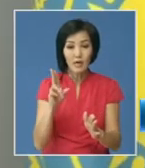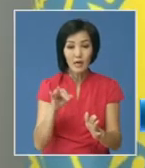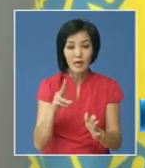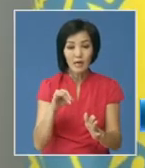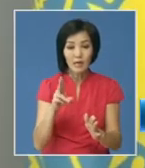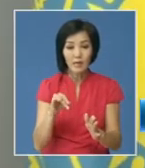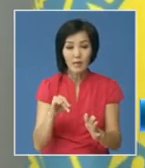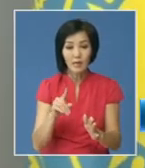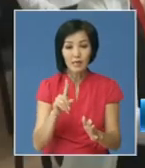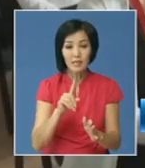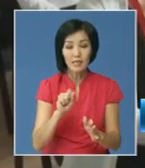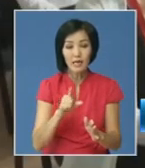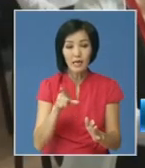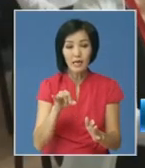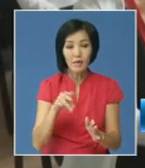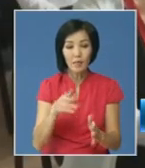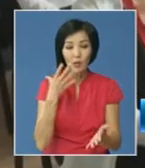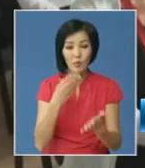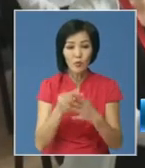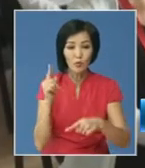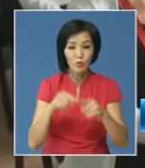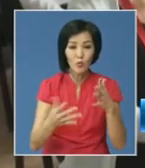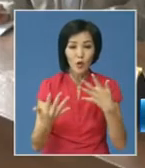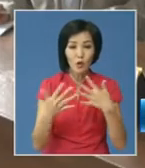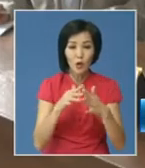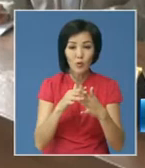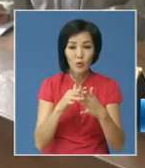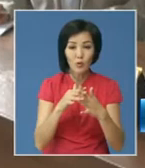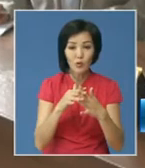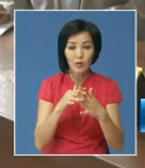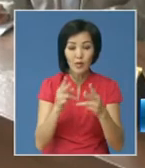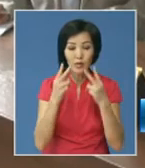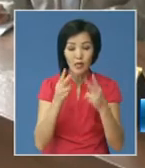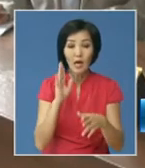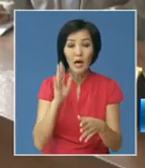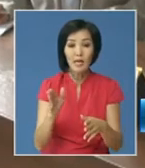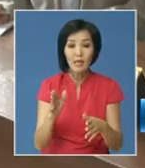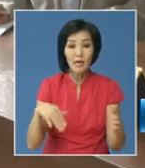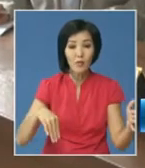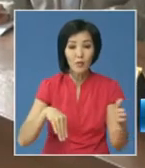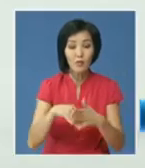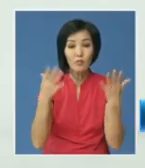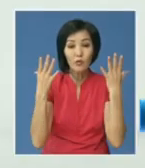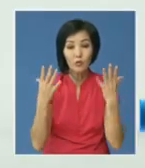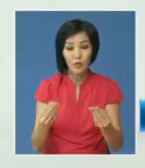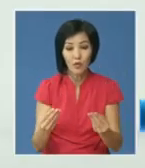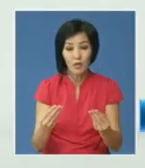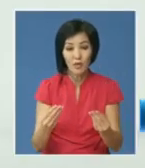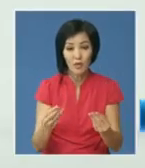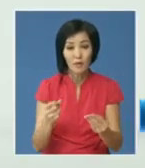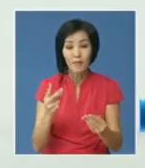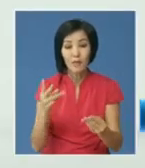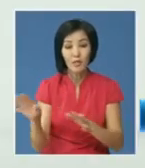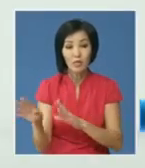жүздесті. Зағипа Яхияқызы өзінің туған ауылына ерекше ықыласын танытты. Алдағы демалыс күндерінде Қарагемерде болып, бірқатар игілікті